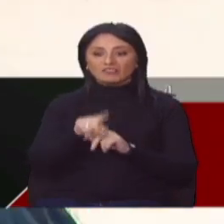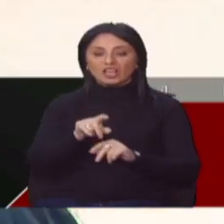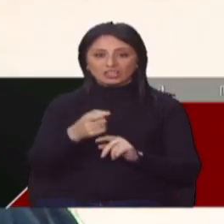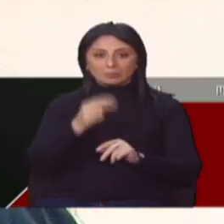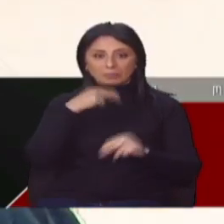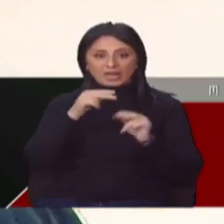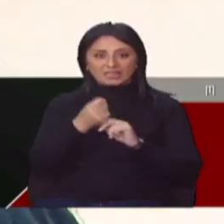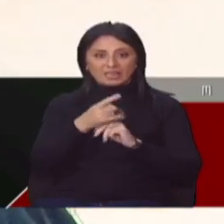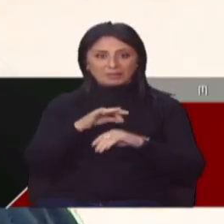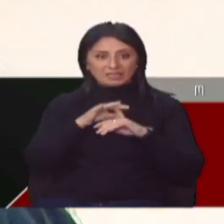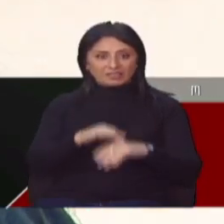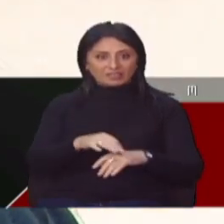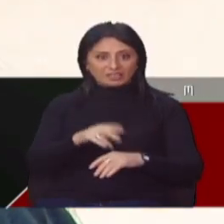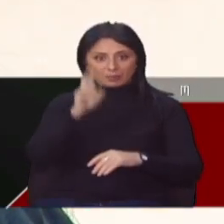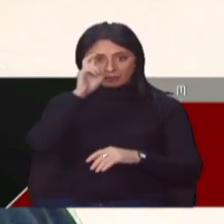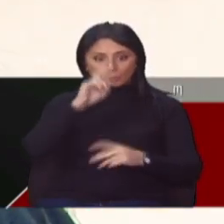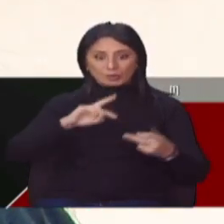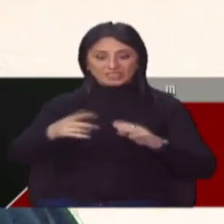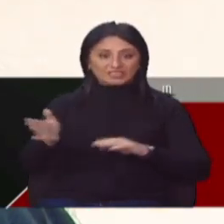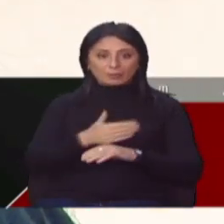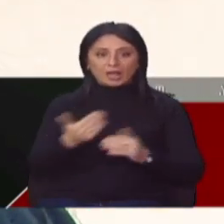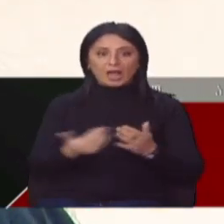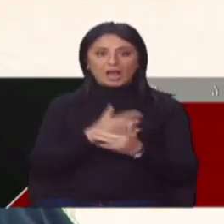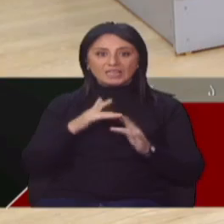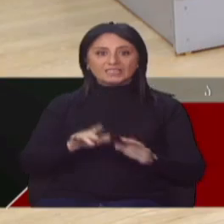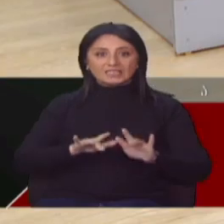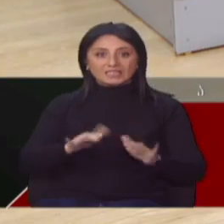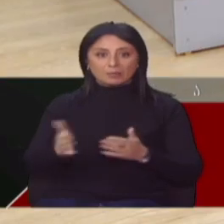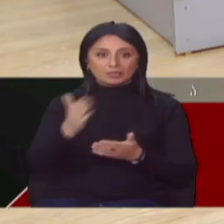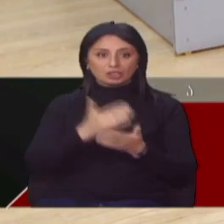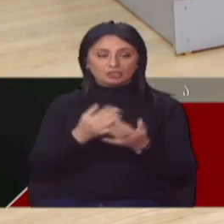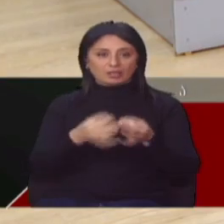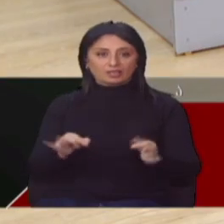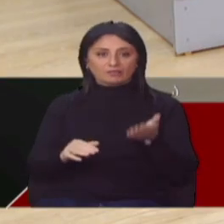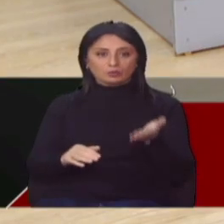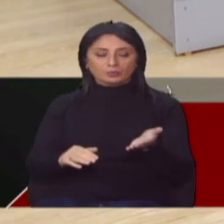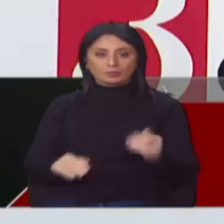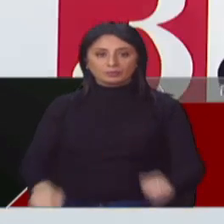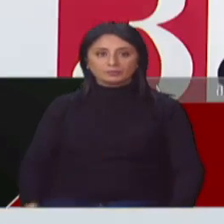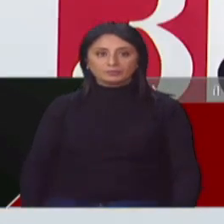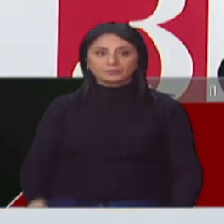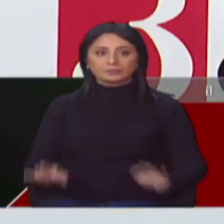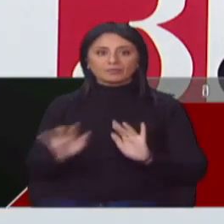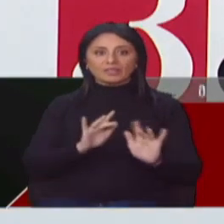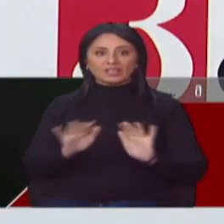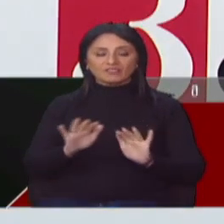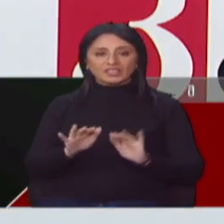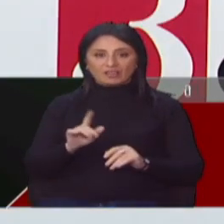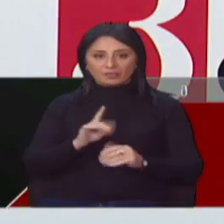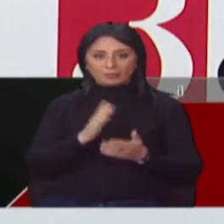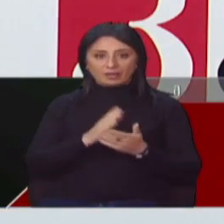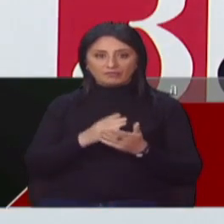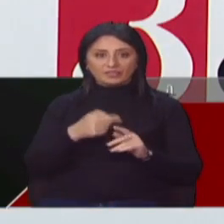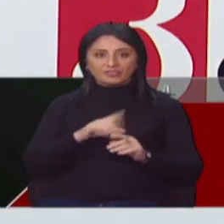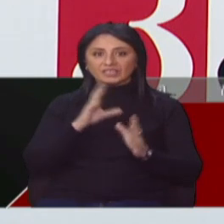ბრალდებით 11 წელი გაატარა, ხოლო მთავრობის სრულების შემდეგ ხელახალი საქმის წარმოების შედეგად გათავისუფლდა. ვითარება მოითხოვა, რომ